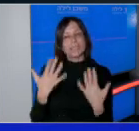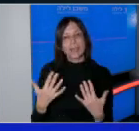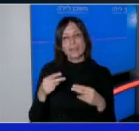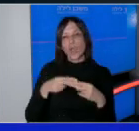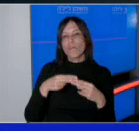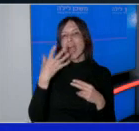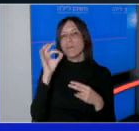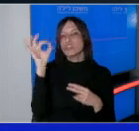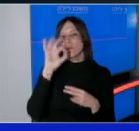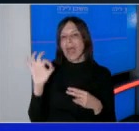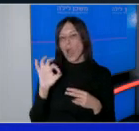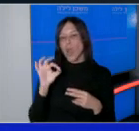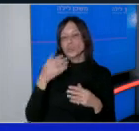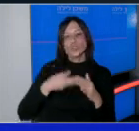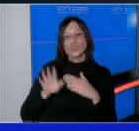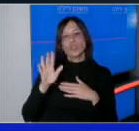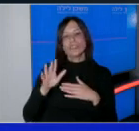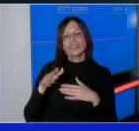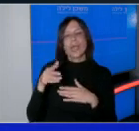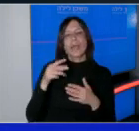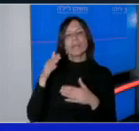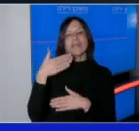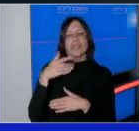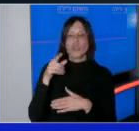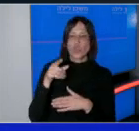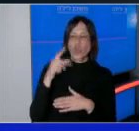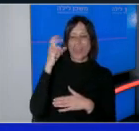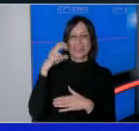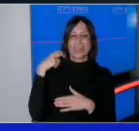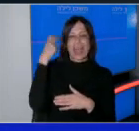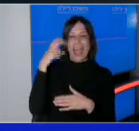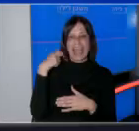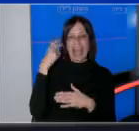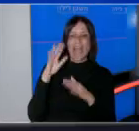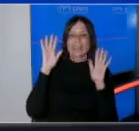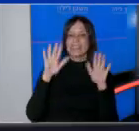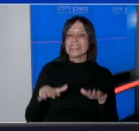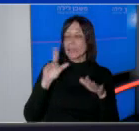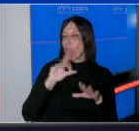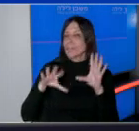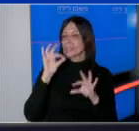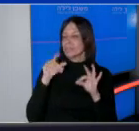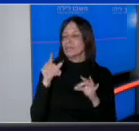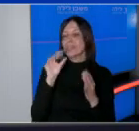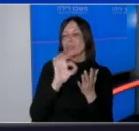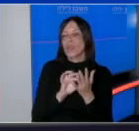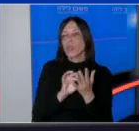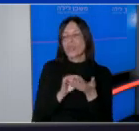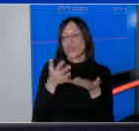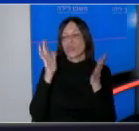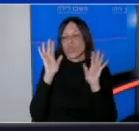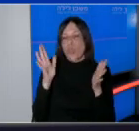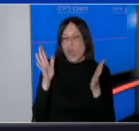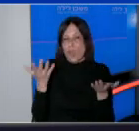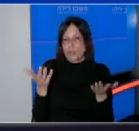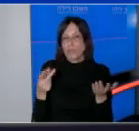שקרוב ל-50% מיוצאי מדינות ערב והאסלאם לא מצביעים בבחירות הכלליות בישראל. שזה מזעזע. מספר מטורף. זה נתון מזעזע,